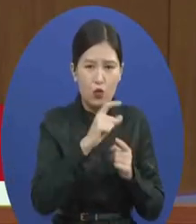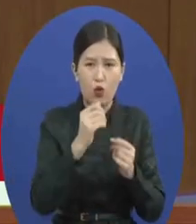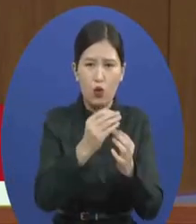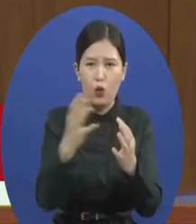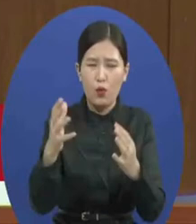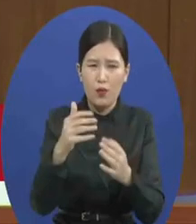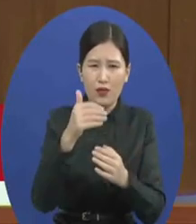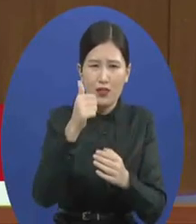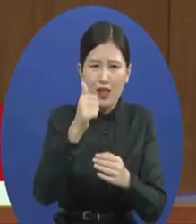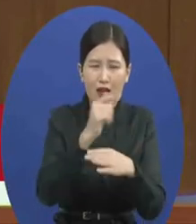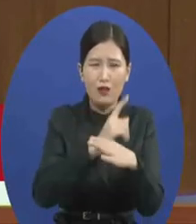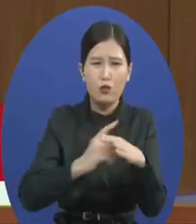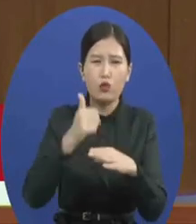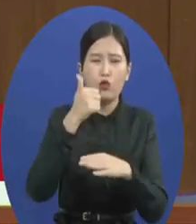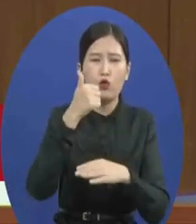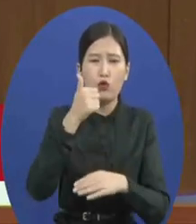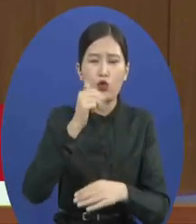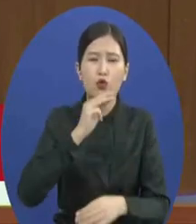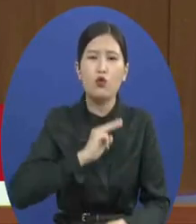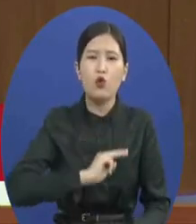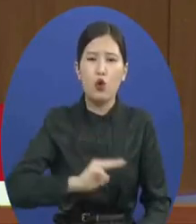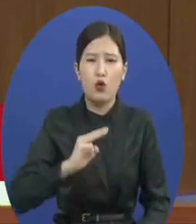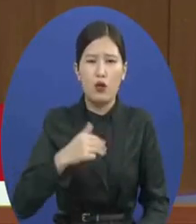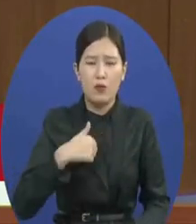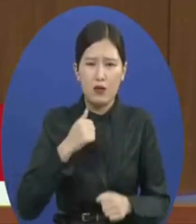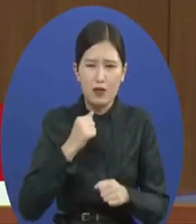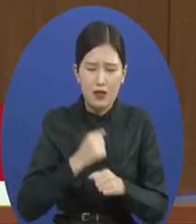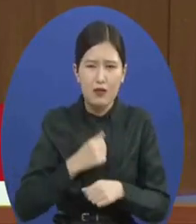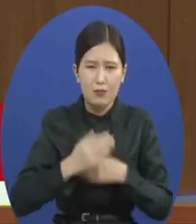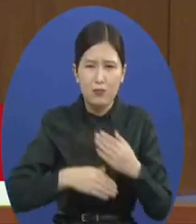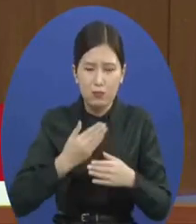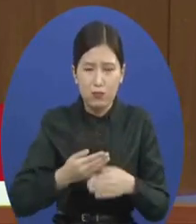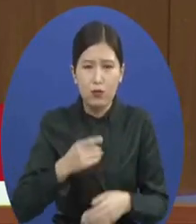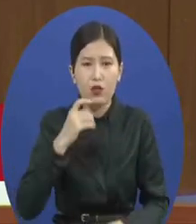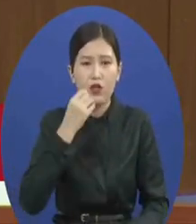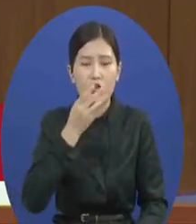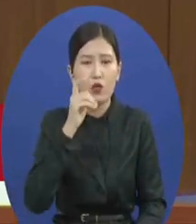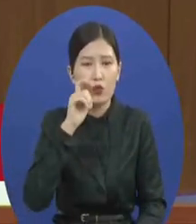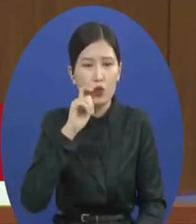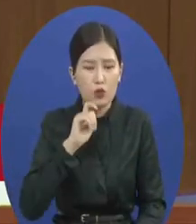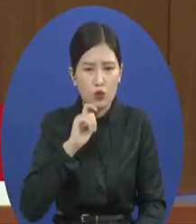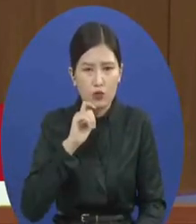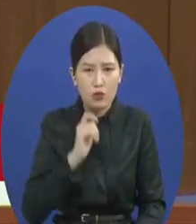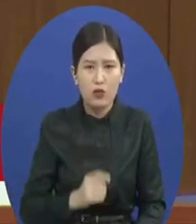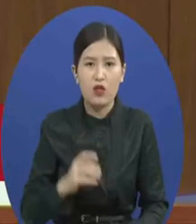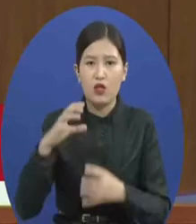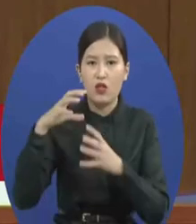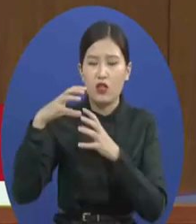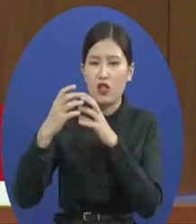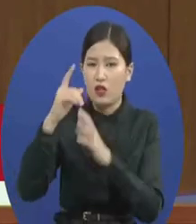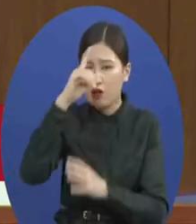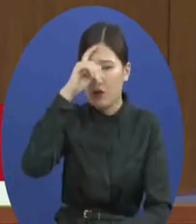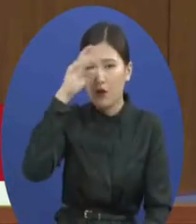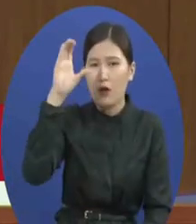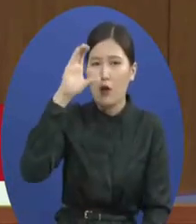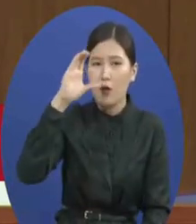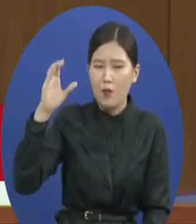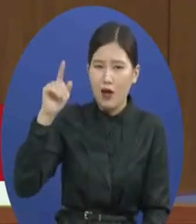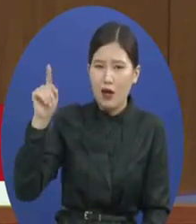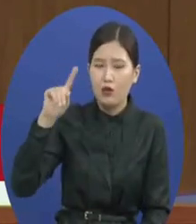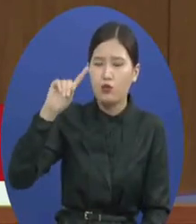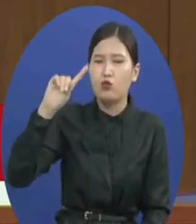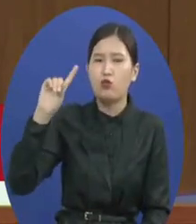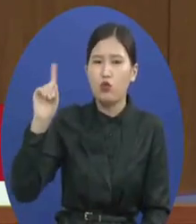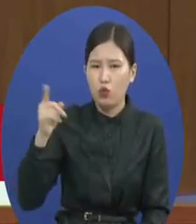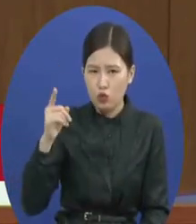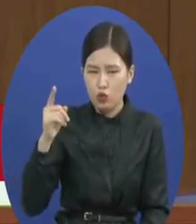зорилгын дор зохион байгуулагдах болно гэдэг бас ард түмэндээ илгий өсөж байна. Ингээд дэлхийн эрүүл мэндийн байгууллагаас зөвшөөрсөн хамгийн